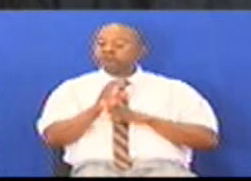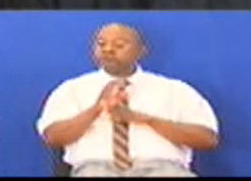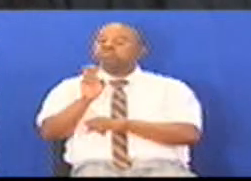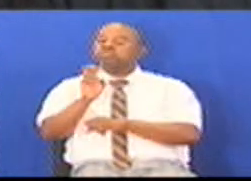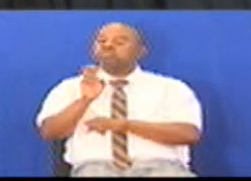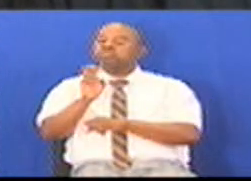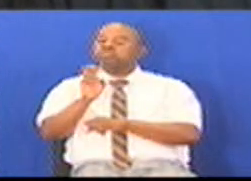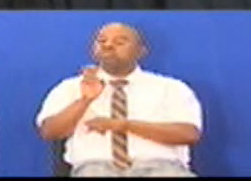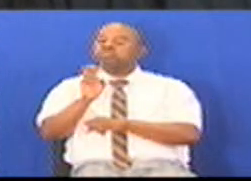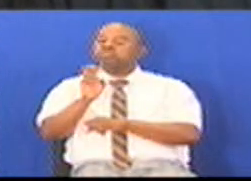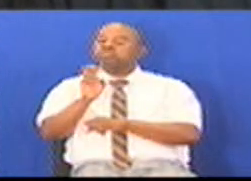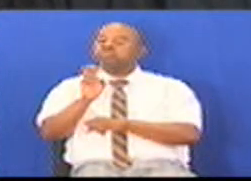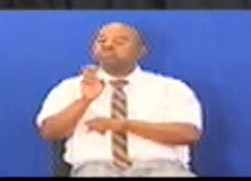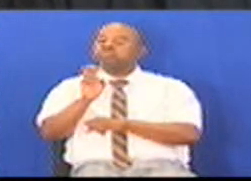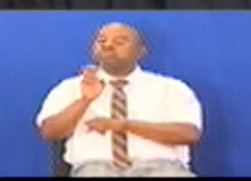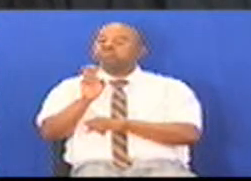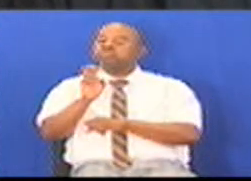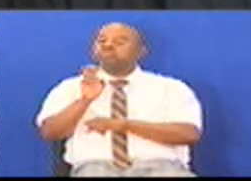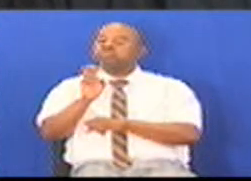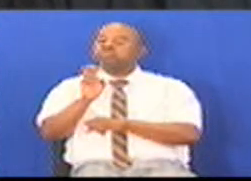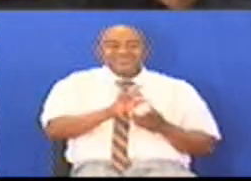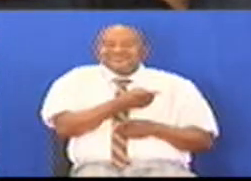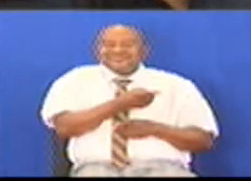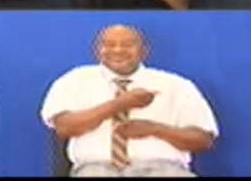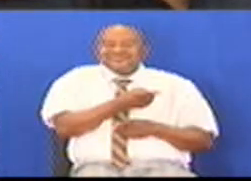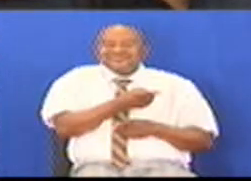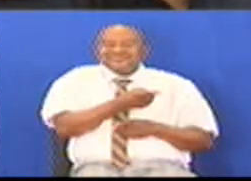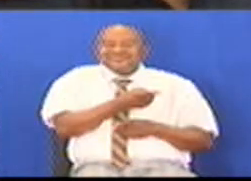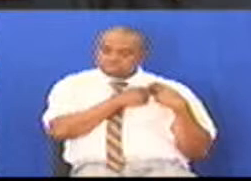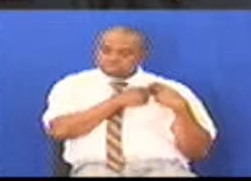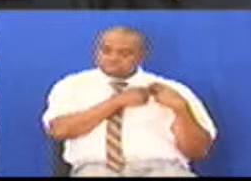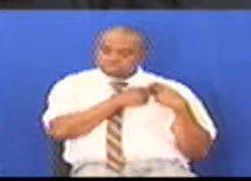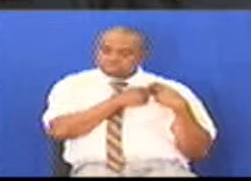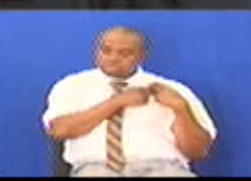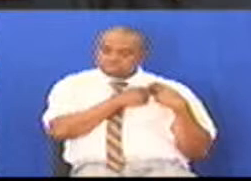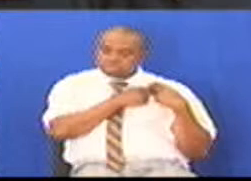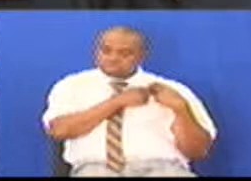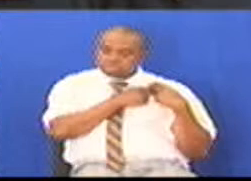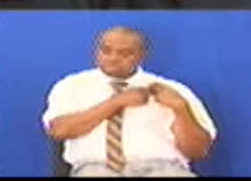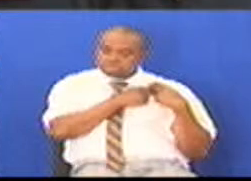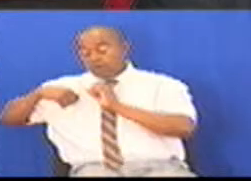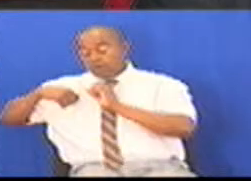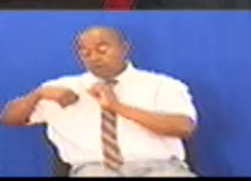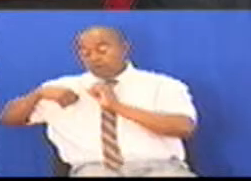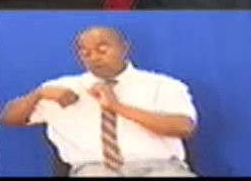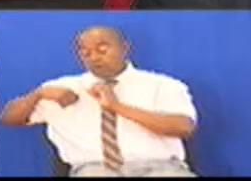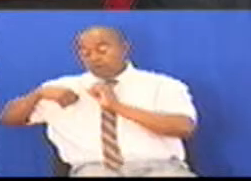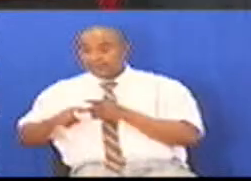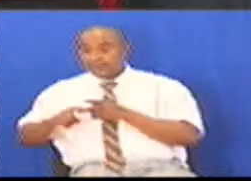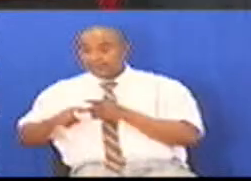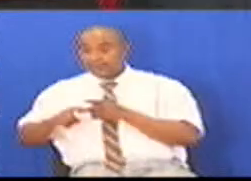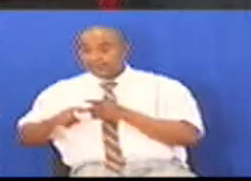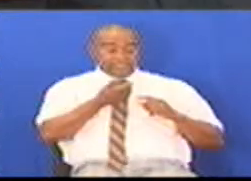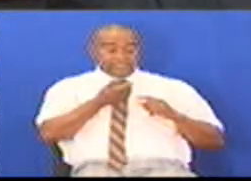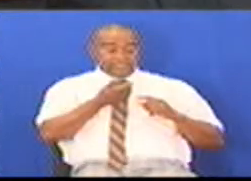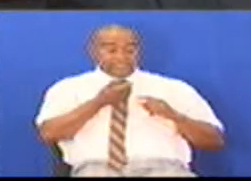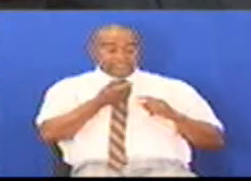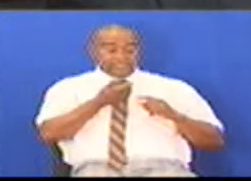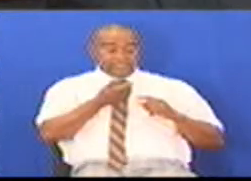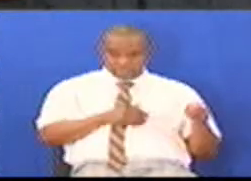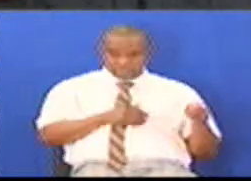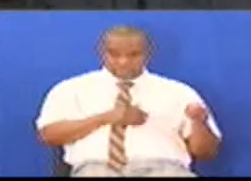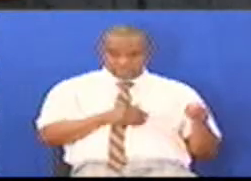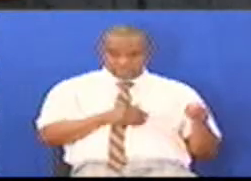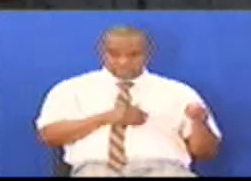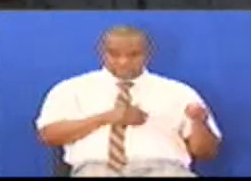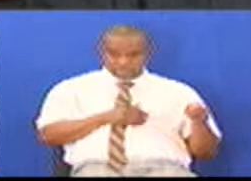ambayo inaweka msingi wa nani anahusika na majukumu kati ya mamlaka ya mapato ya Tanzania na serikali, muda